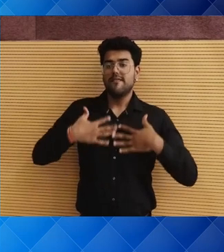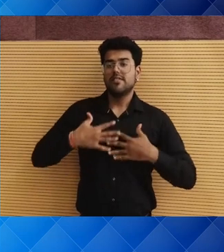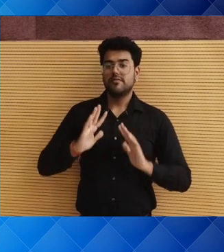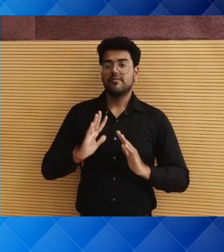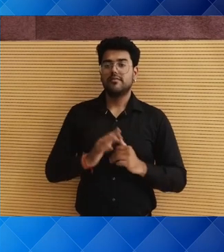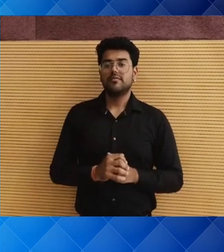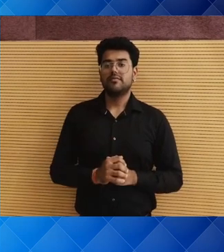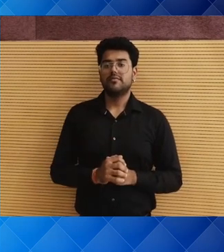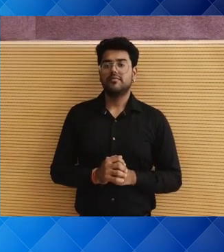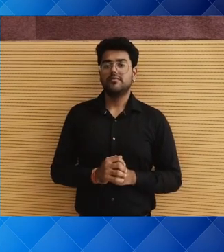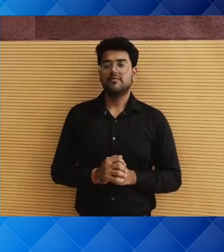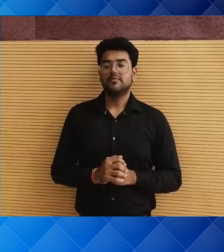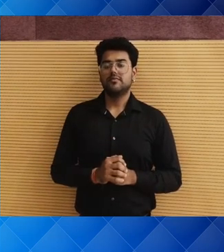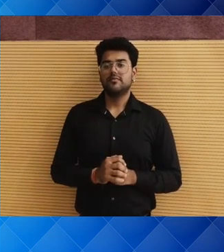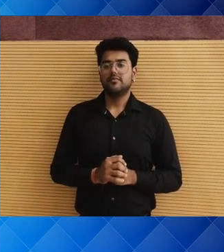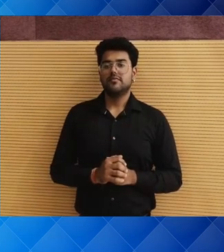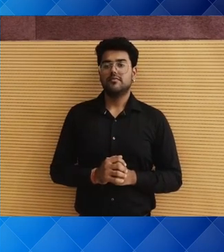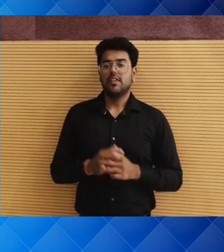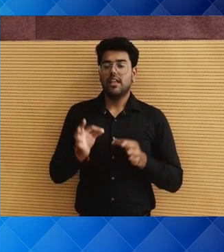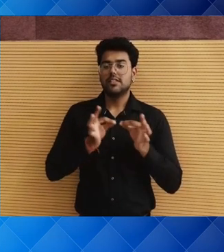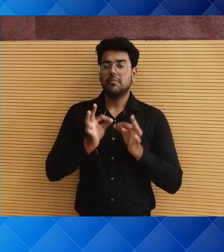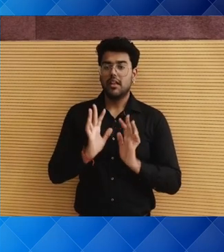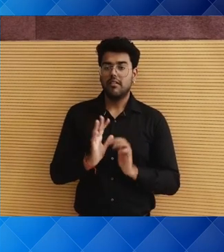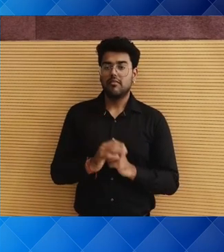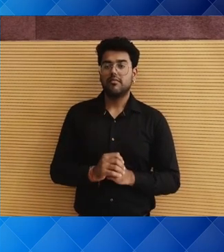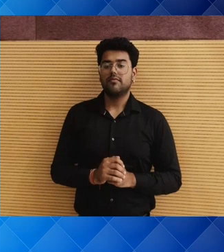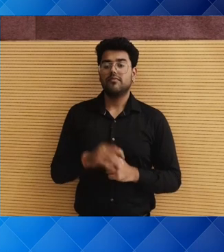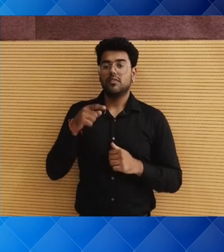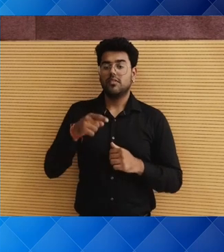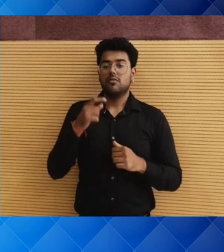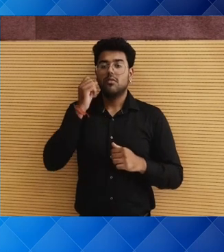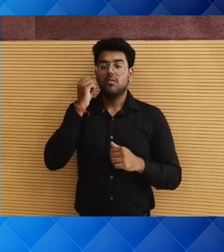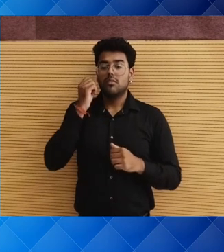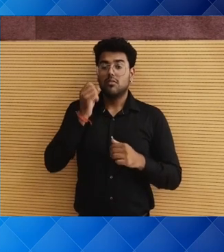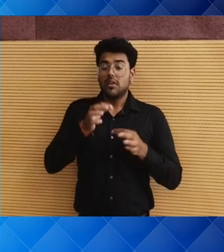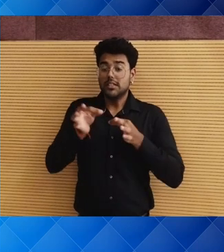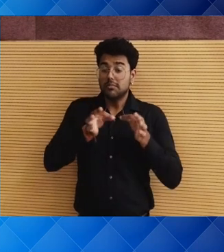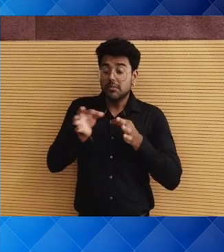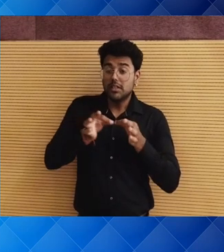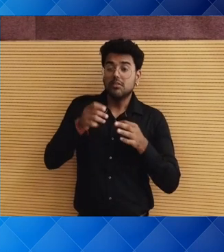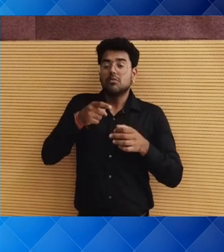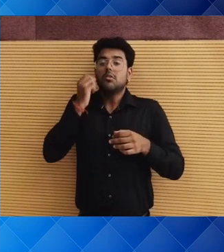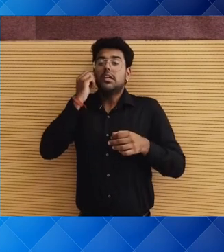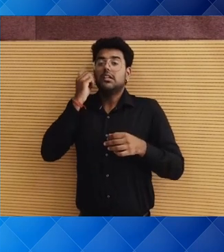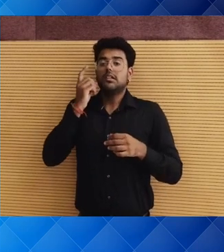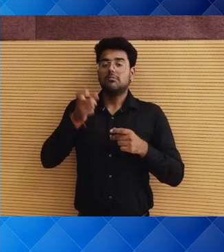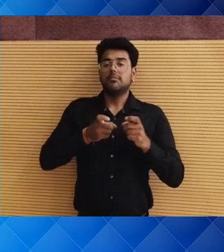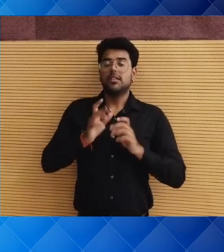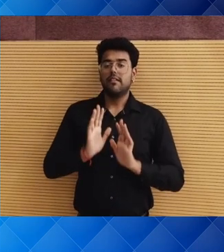में वर्णन किया गया है। उसको समझाने की और समझने की इस व्यवस्था में